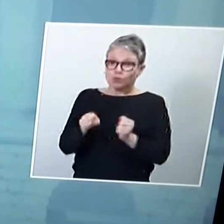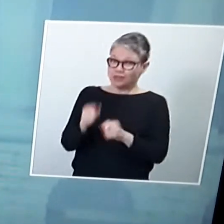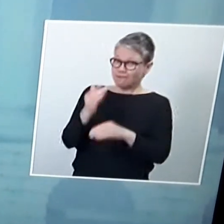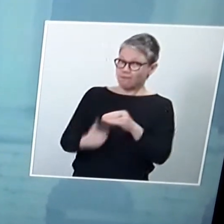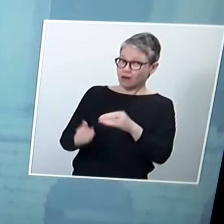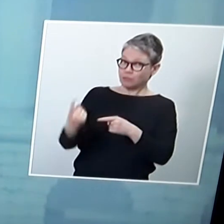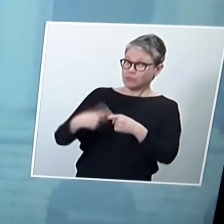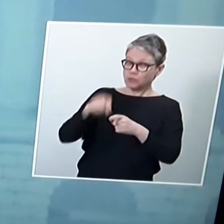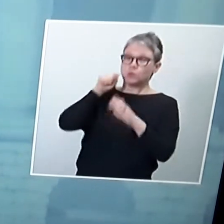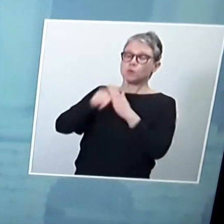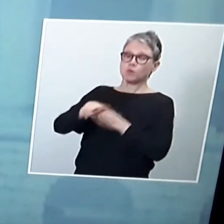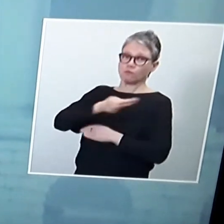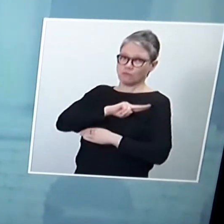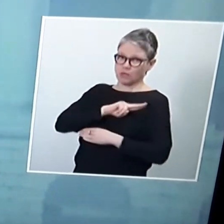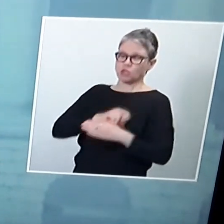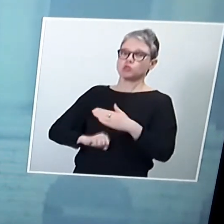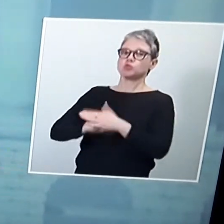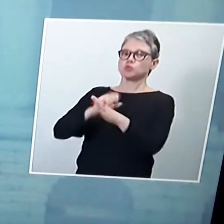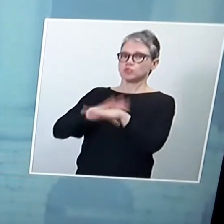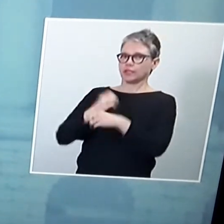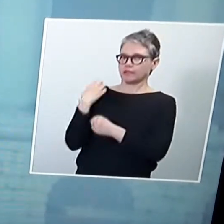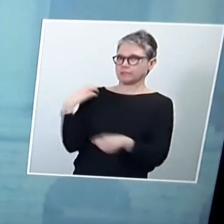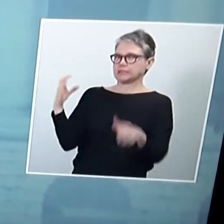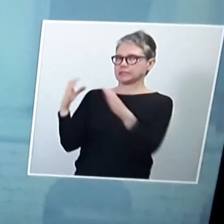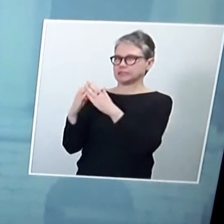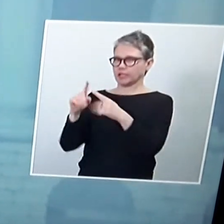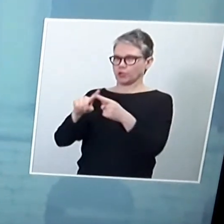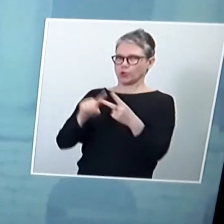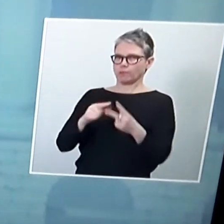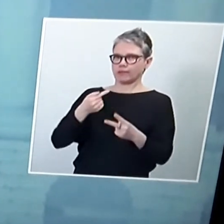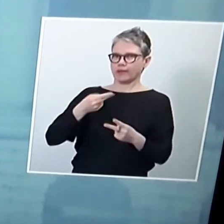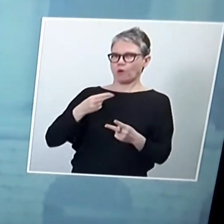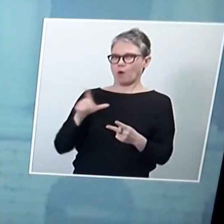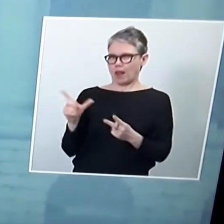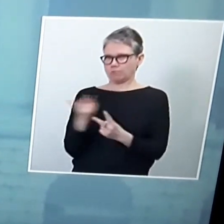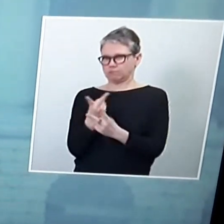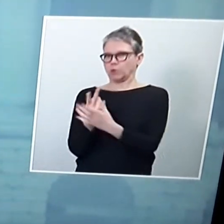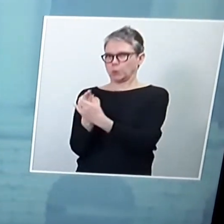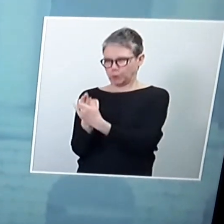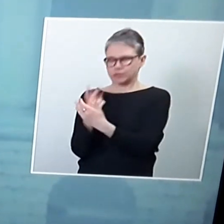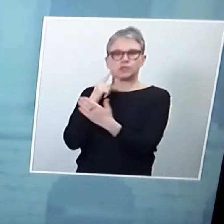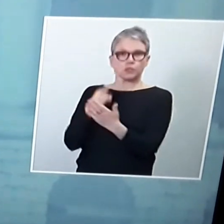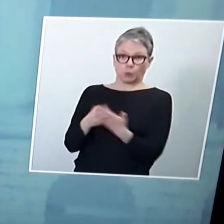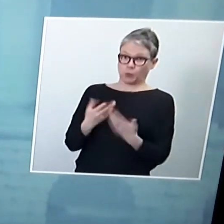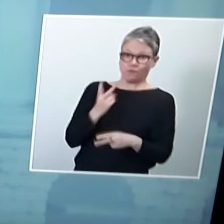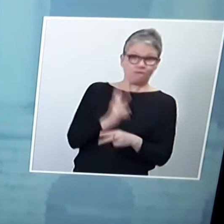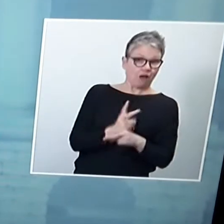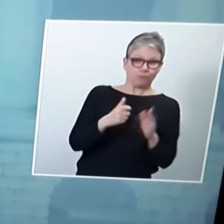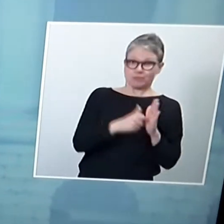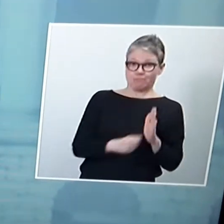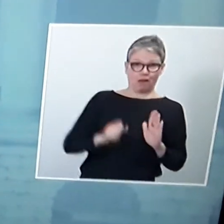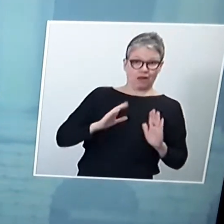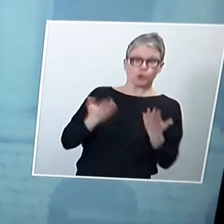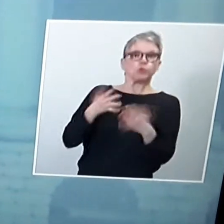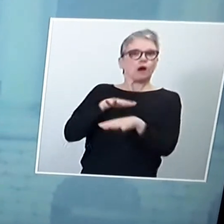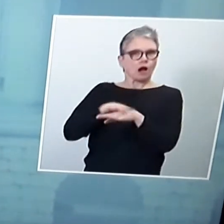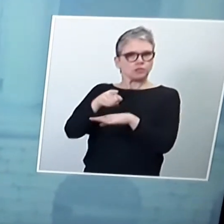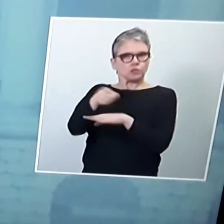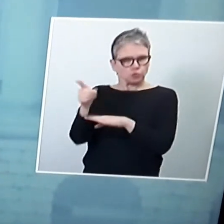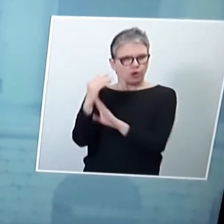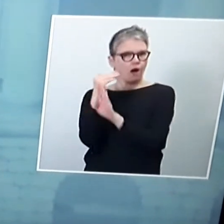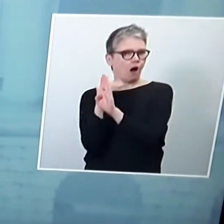sosiaali- ja terveysministeriö THL. Meillä ei ole käsitelty mitään valmistamallia, vaan nyt asiantuntijat arvioivat, millä tavalla